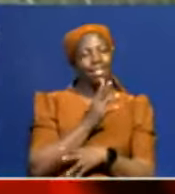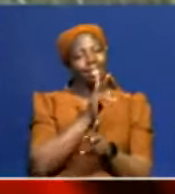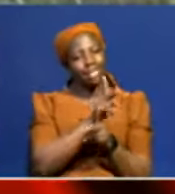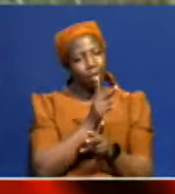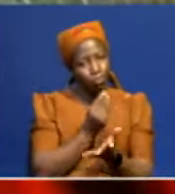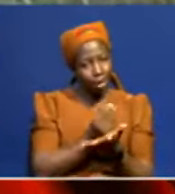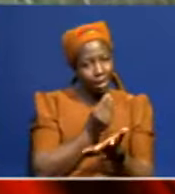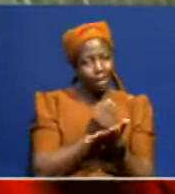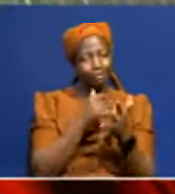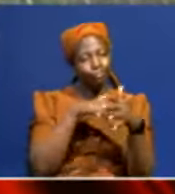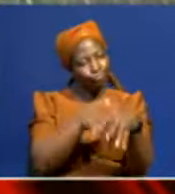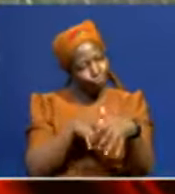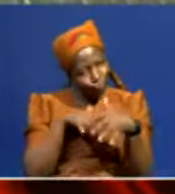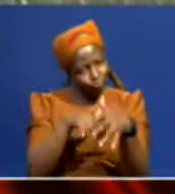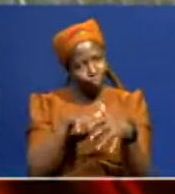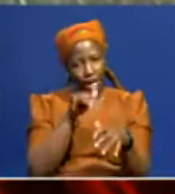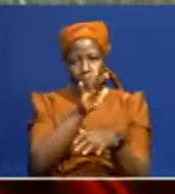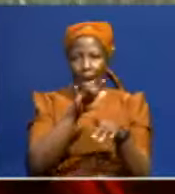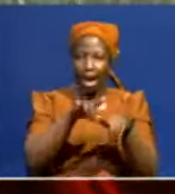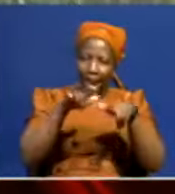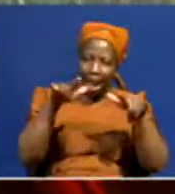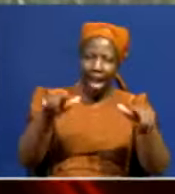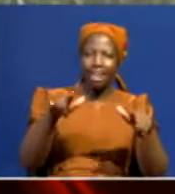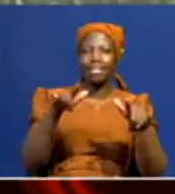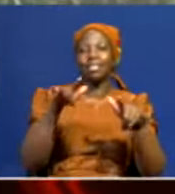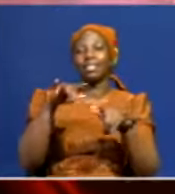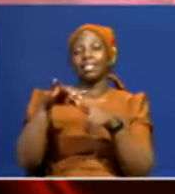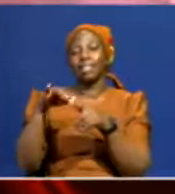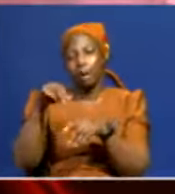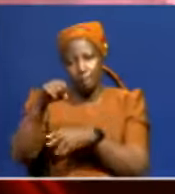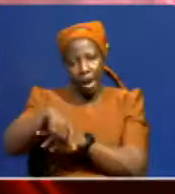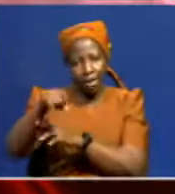kulima mashamba zao na kuweka mboga na hata